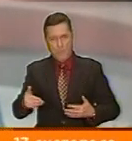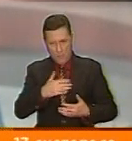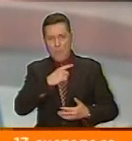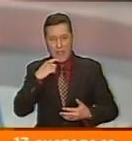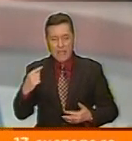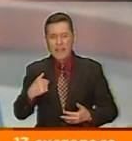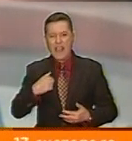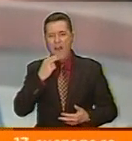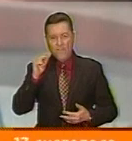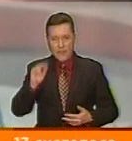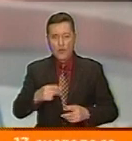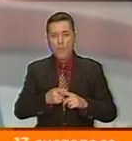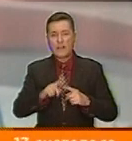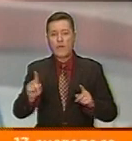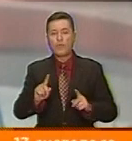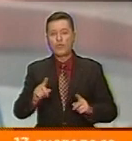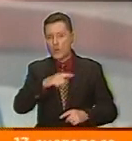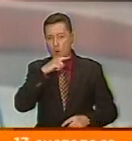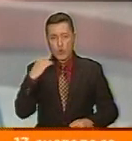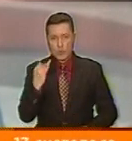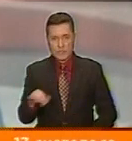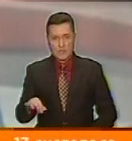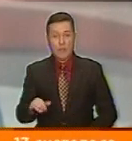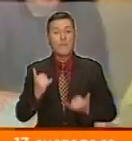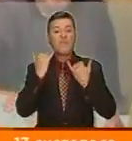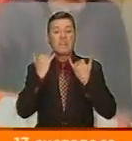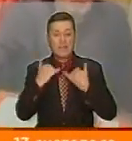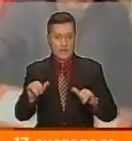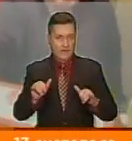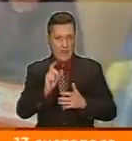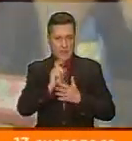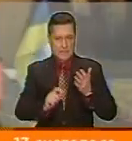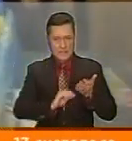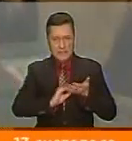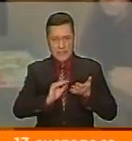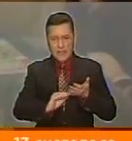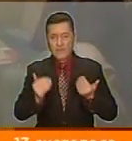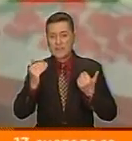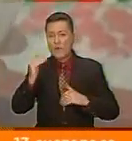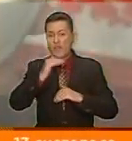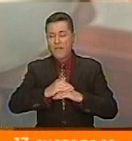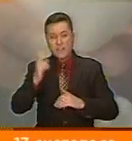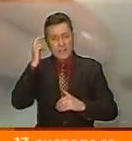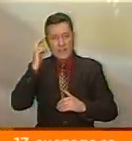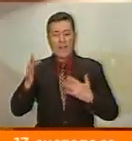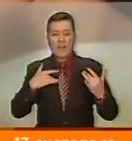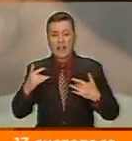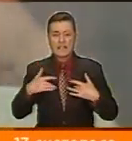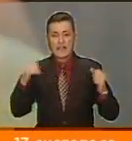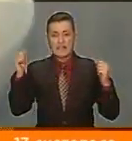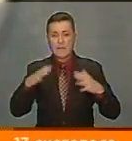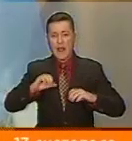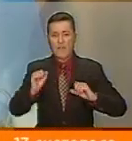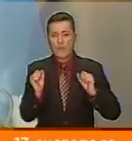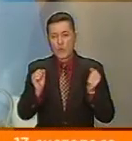виновен потому что русский Ну дивные стихигодче в ньго концерт А зранку зібрав друзів